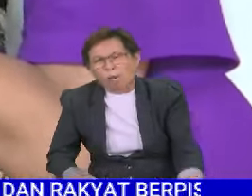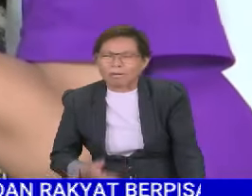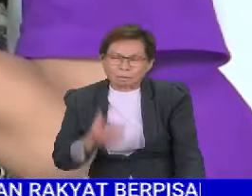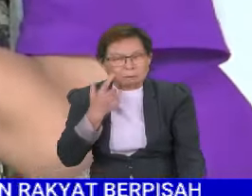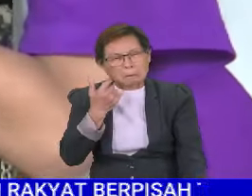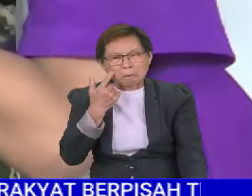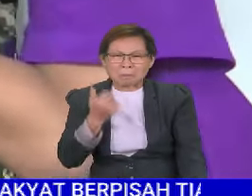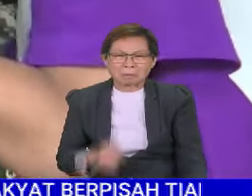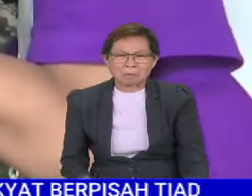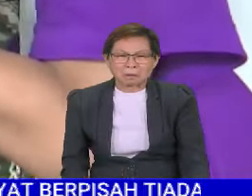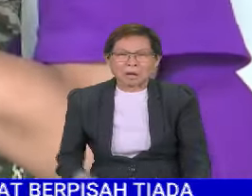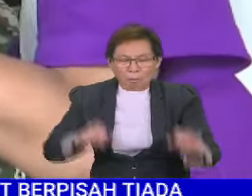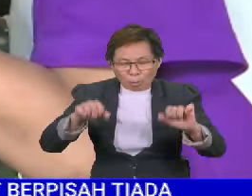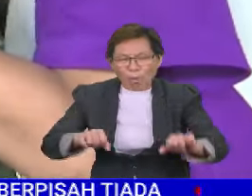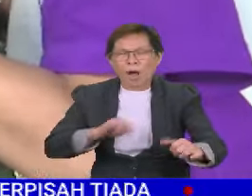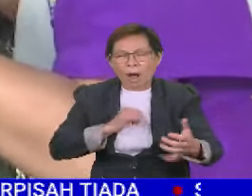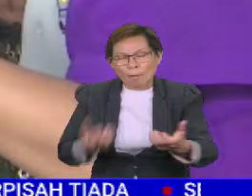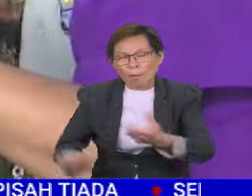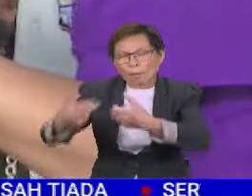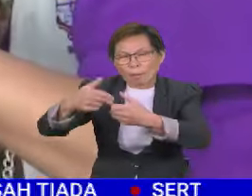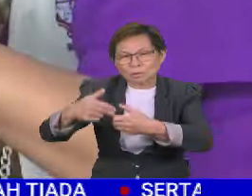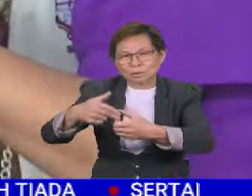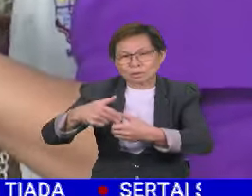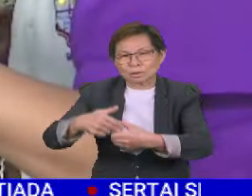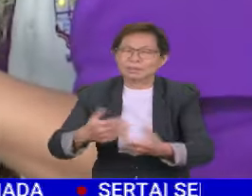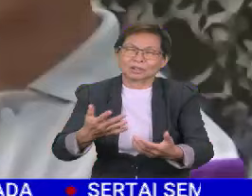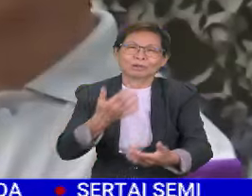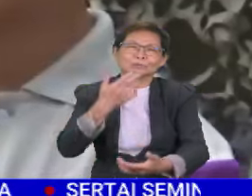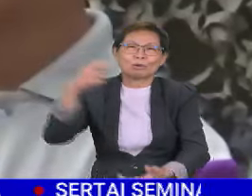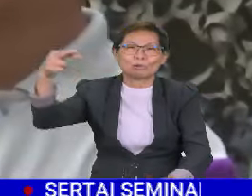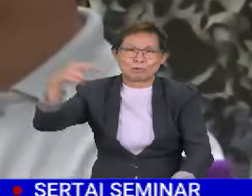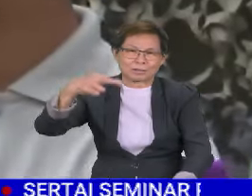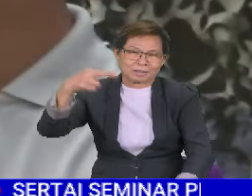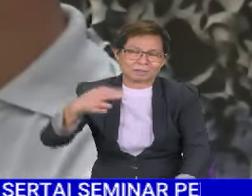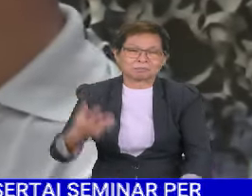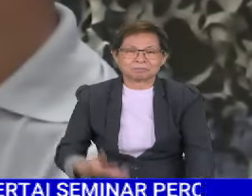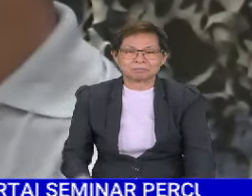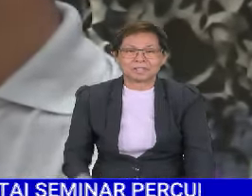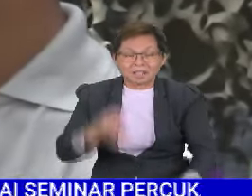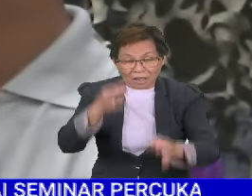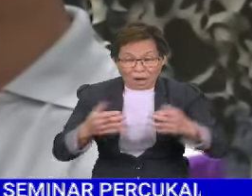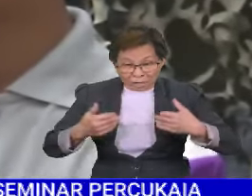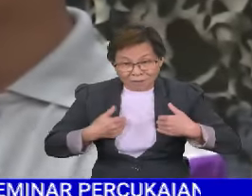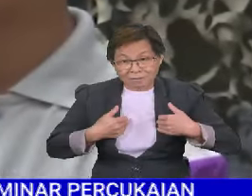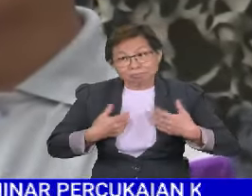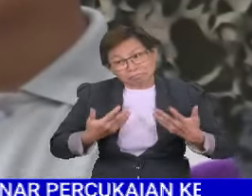lah. Kalau boleh saya nak masuk, tengoklah kat mana rezeki kan. Kalau ada tu,